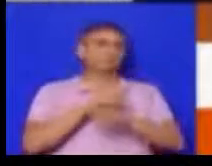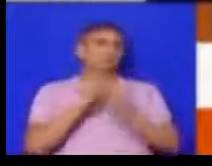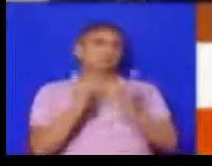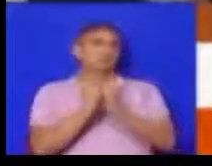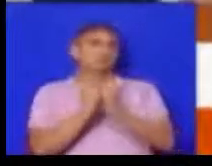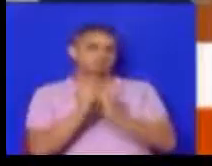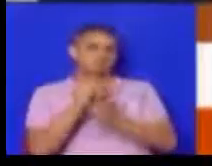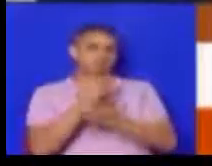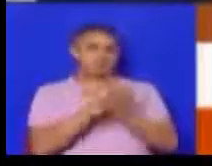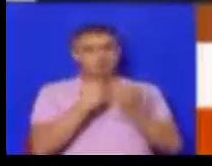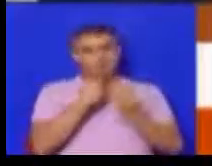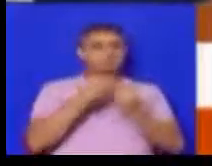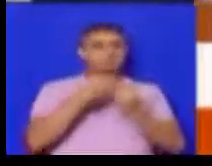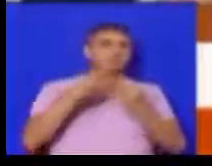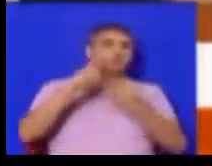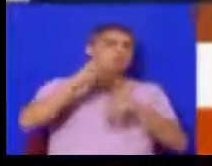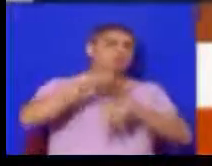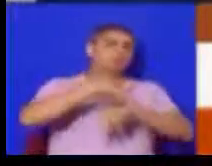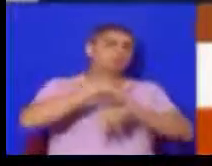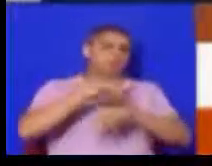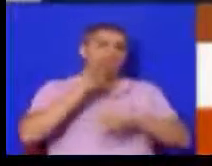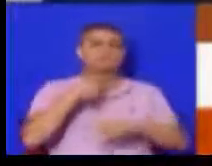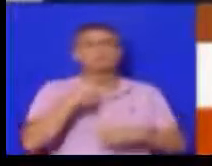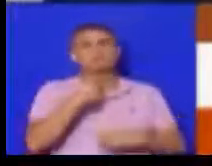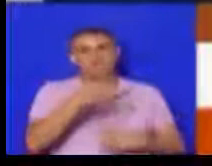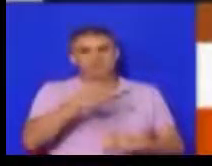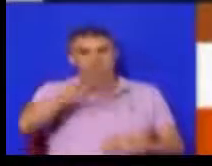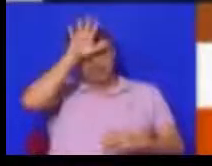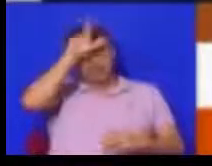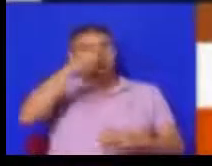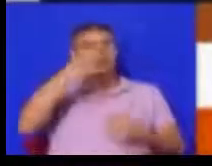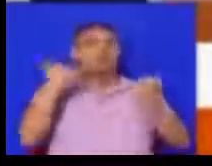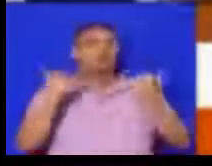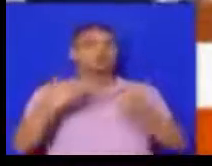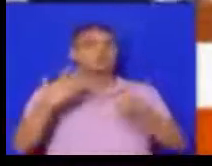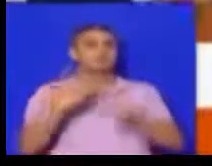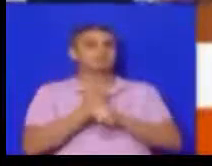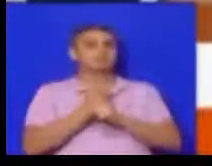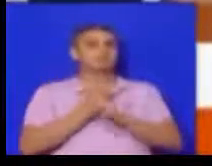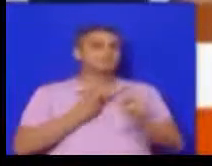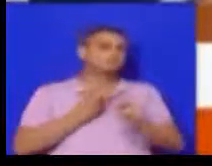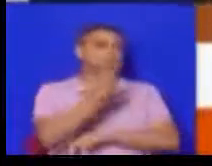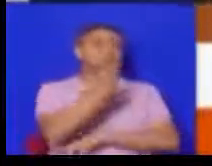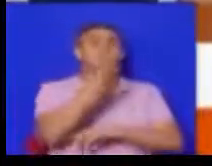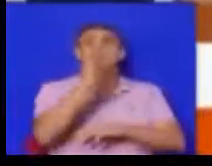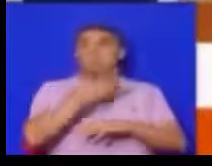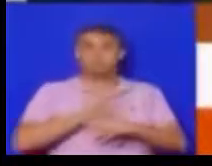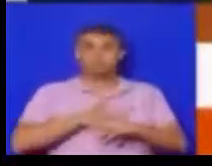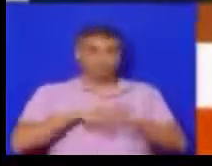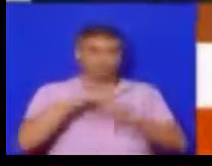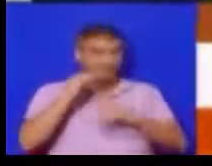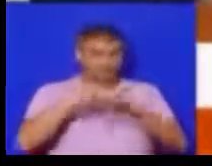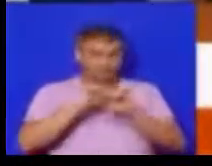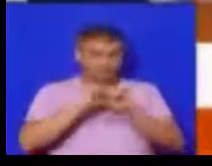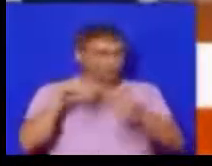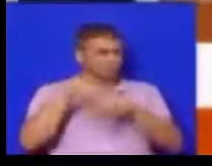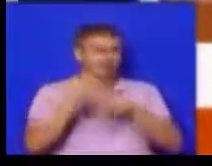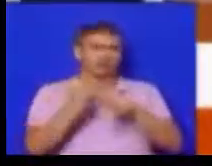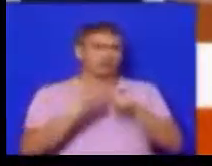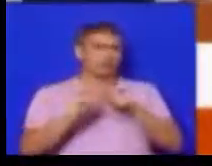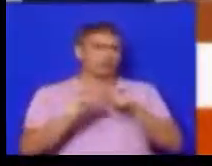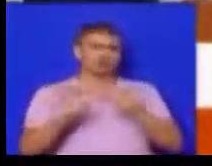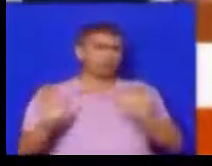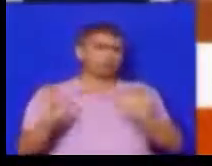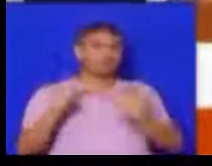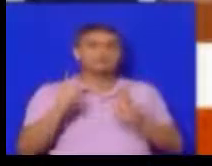כאלה שאומרים שזה יותר. אבל בוא נגיד שהאיראנים פורצים היום לפצצה, אם הם רוצים, תוך חודשים. וזאת